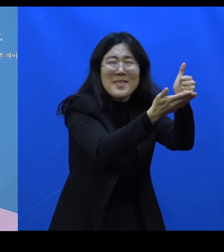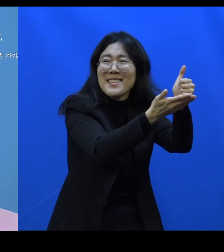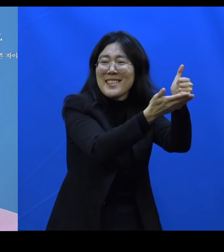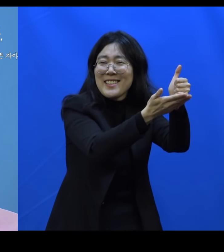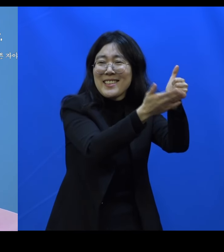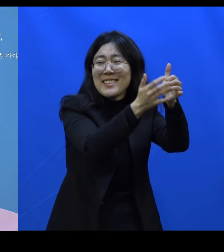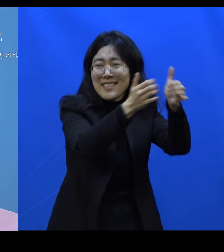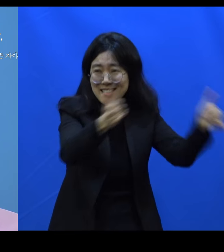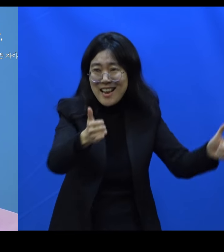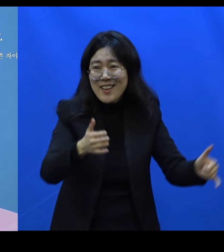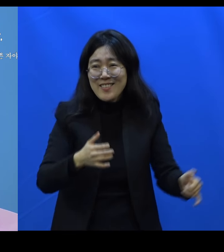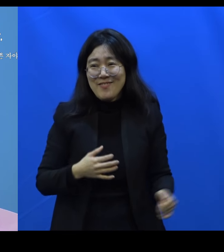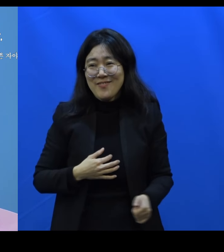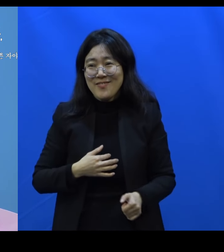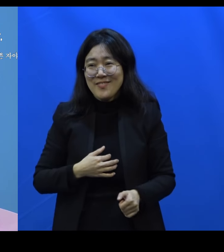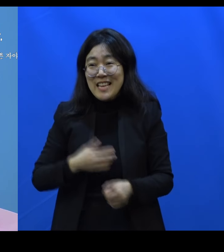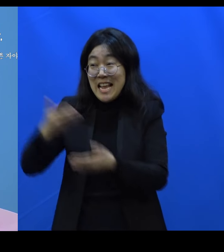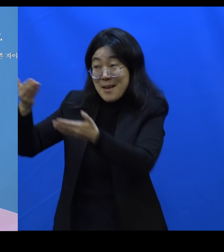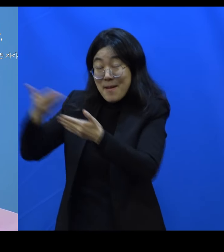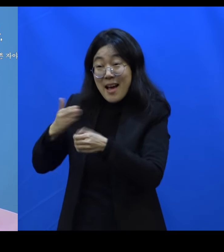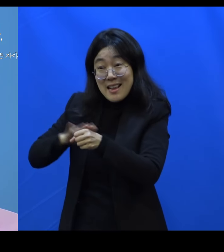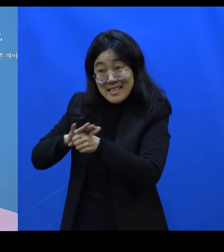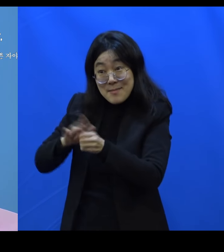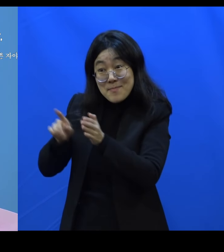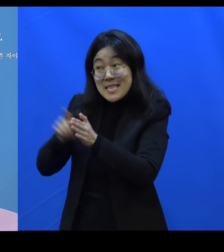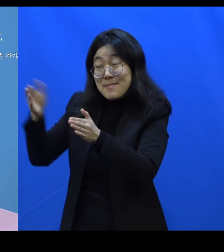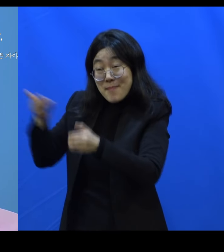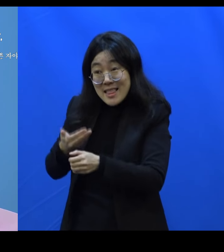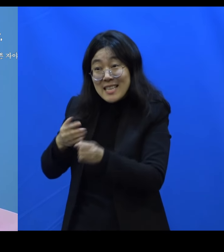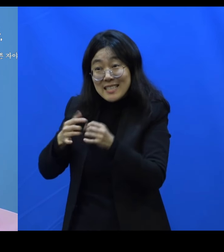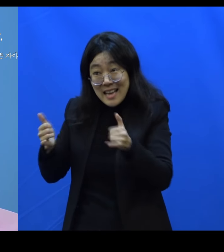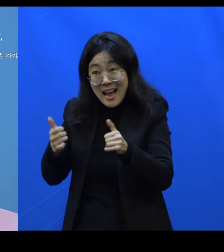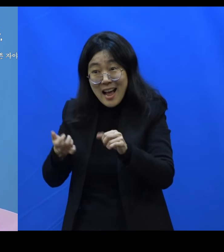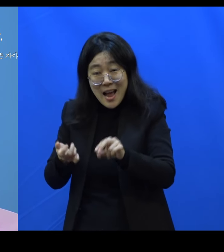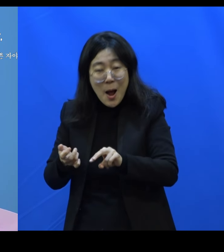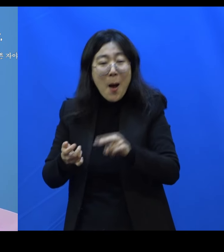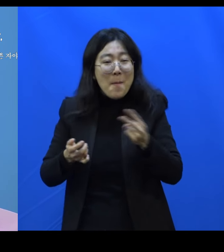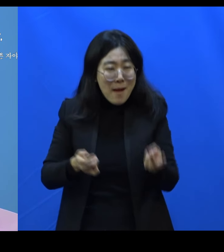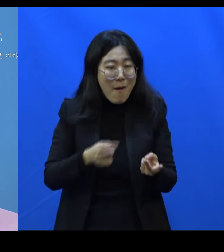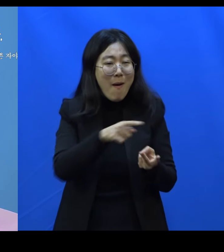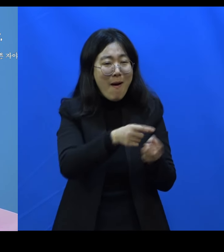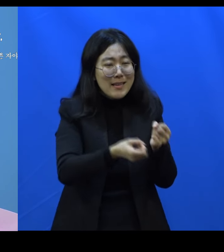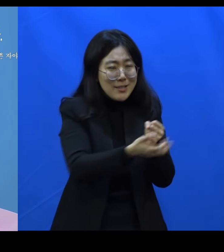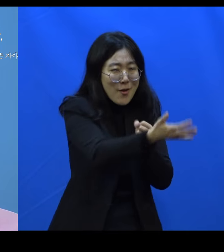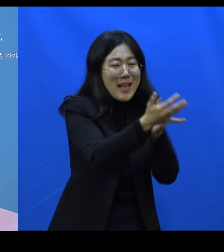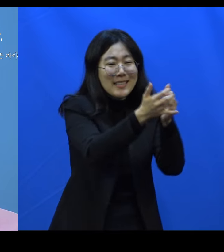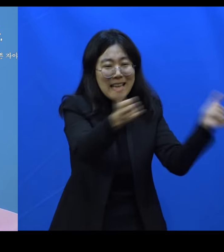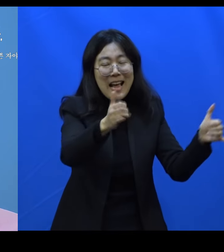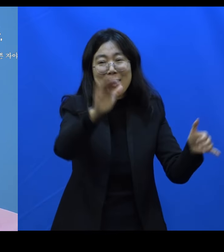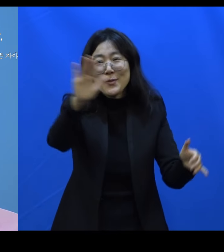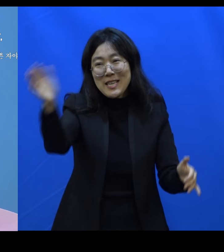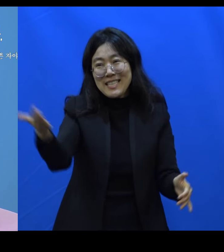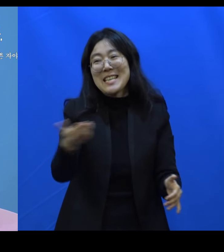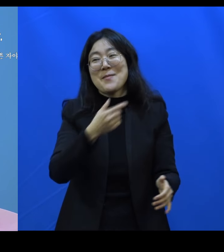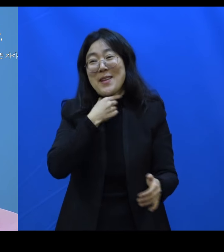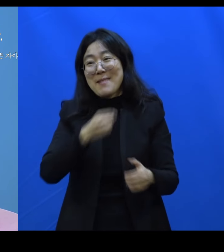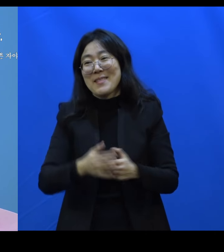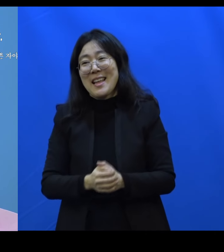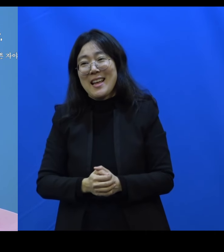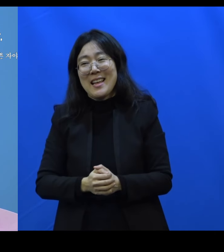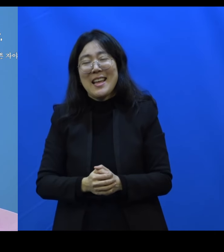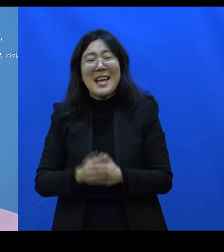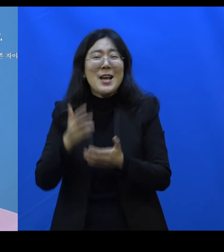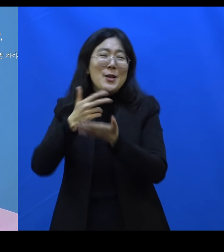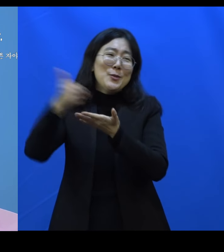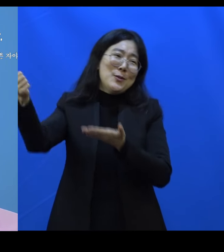이 삶의 전환기를 맞이하는 이번 특세가 되시길 바라고, 오늘 주님 우리에게 말씀합니다. 나와